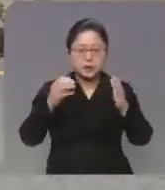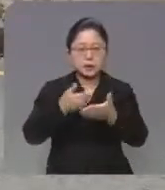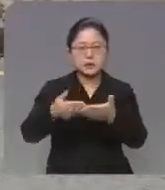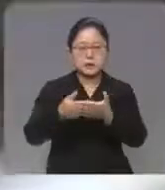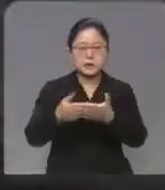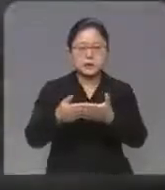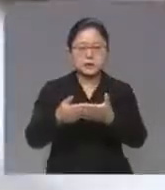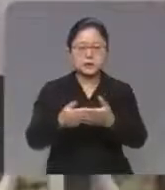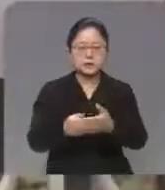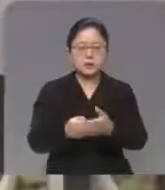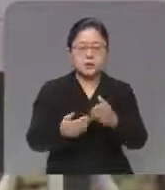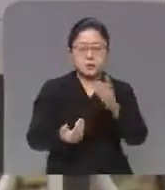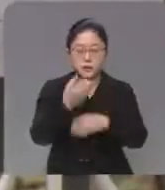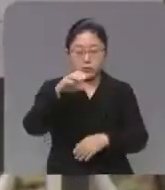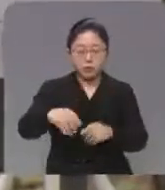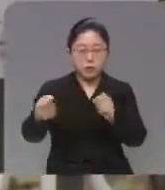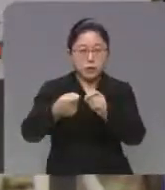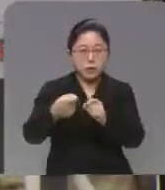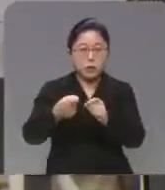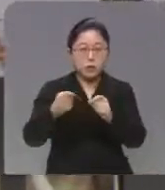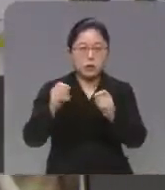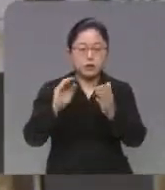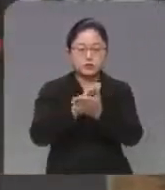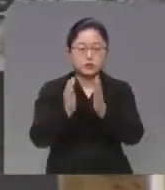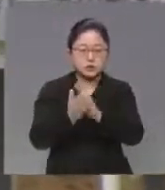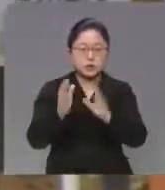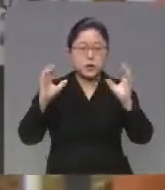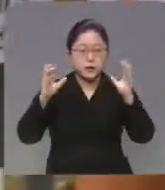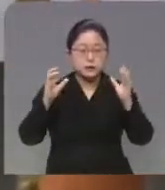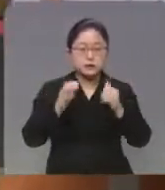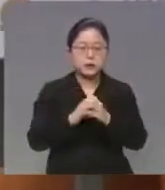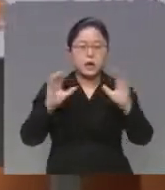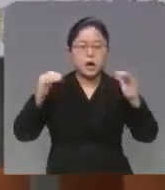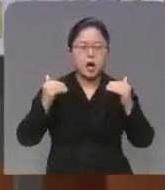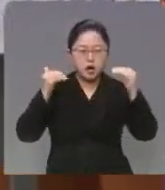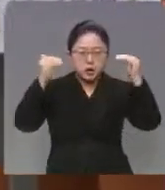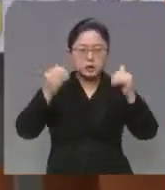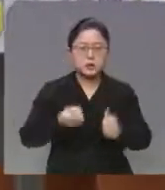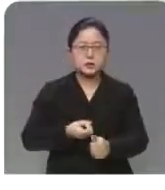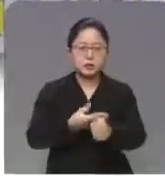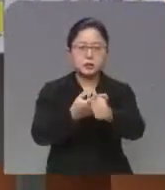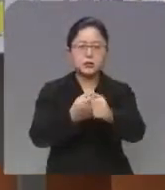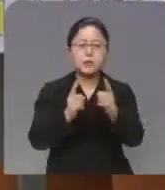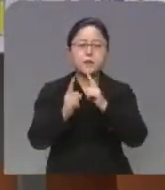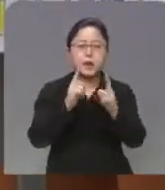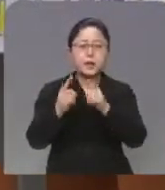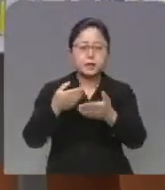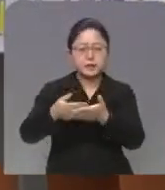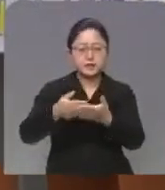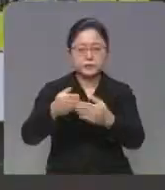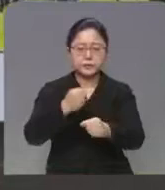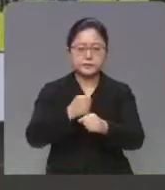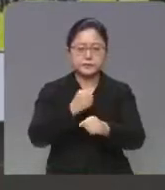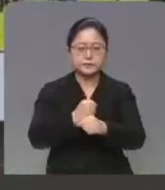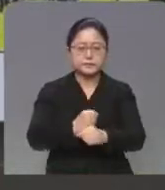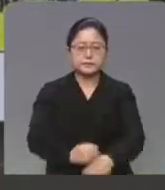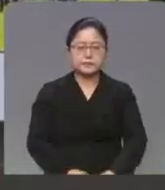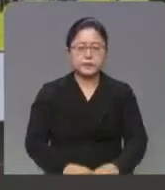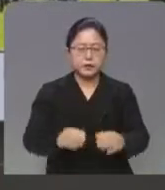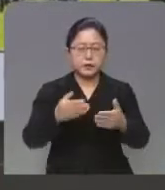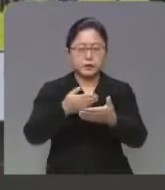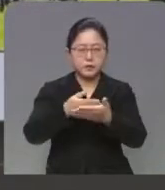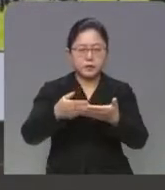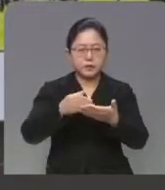그림입니다. 사고 현장 근처에 있는 유치원에 다니는 원생들이 어른들에게 전하고 싶은 말을 그림으로 담았습니다.